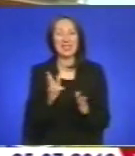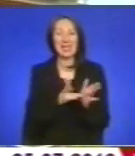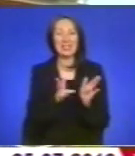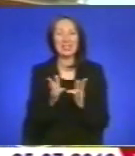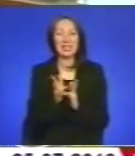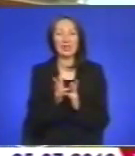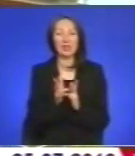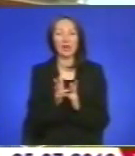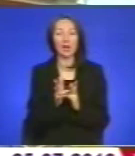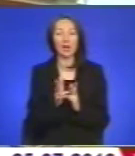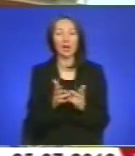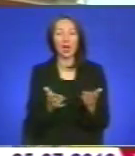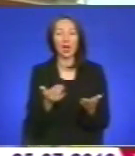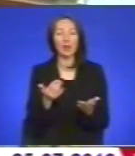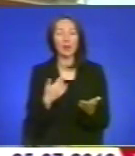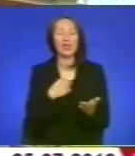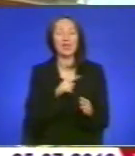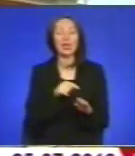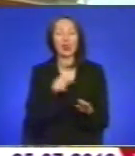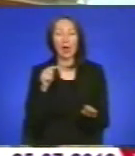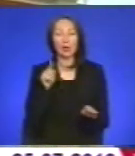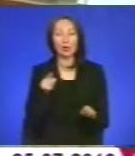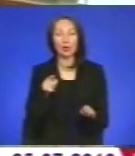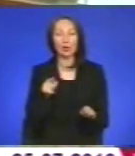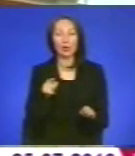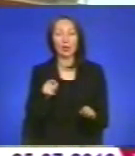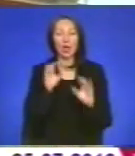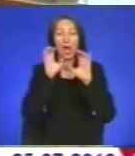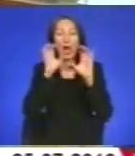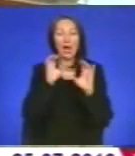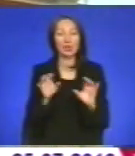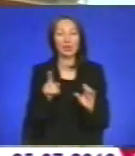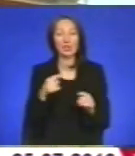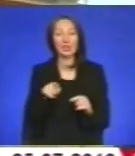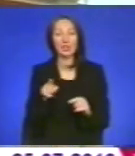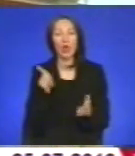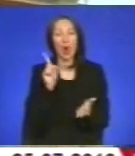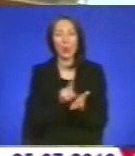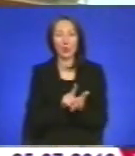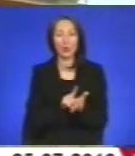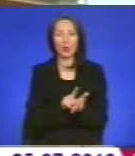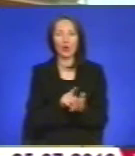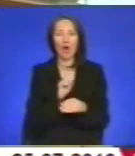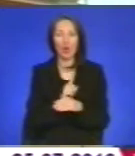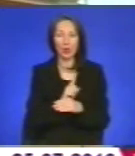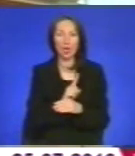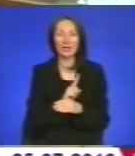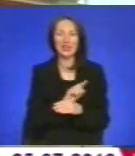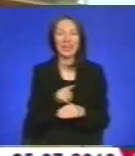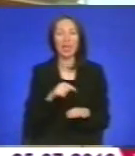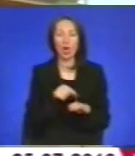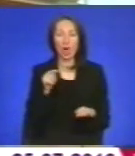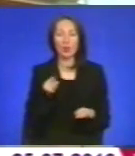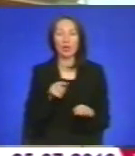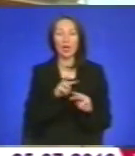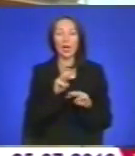християнства, якщо ми не торкаємося тут канонів чи якихось обов'язкових постулатів, не торкаємося тут